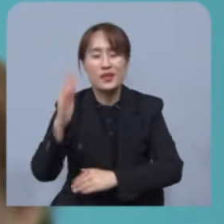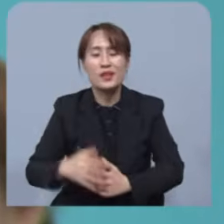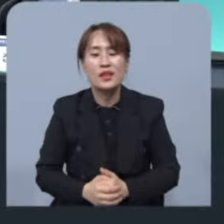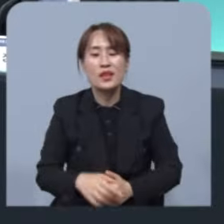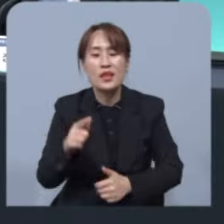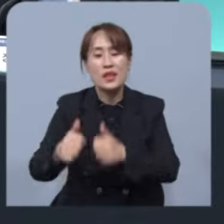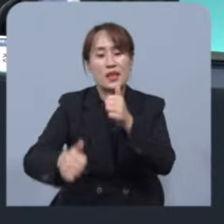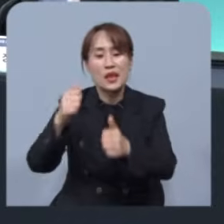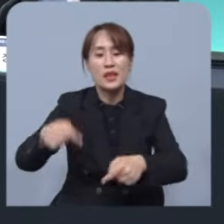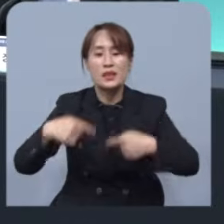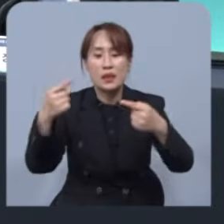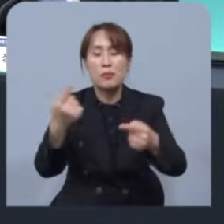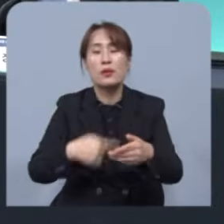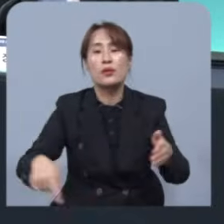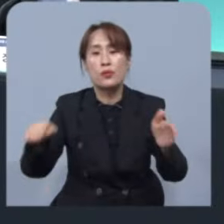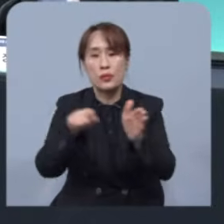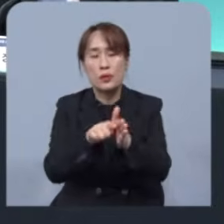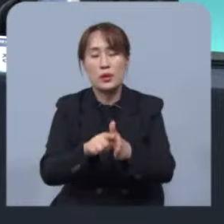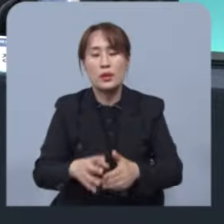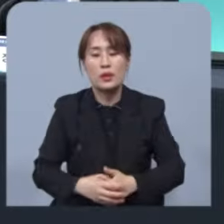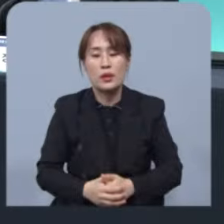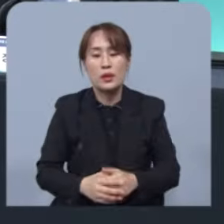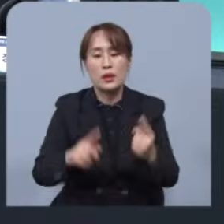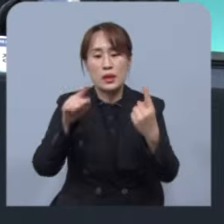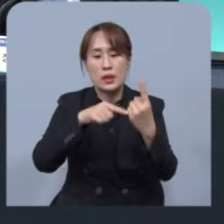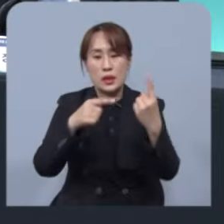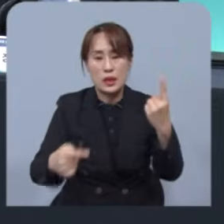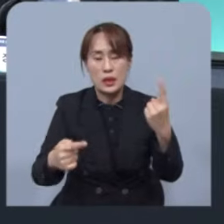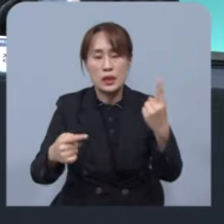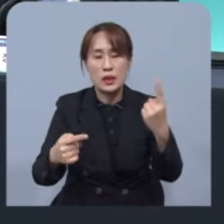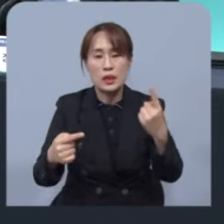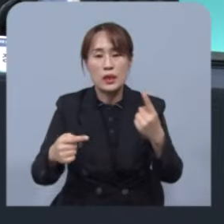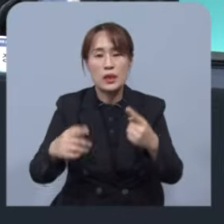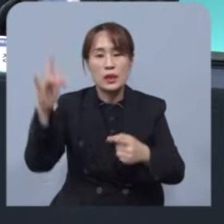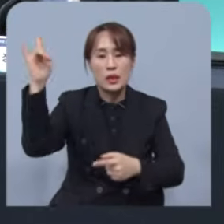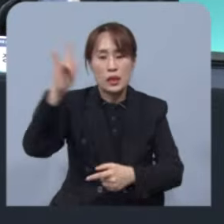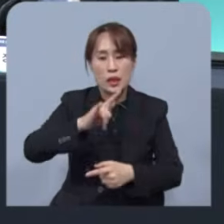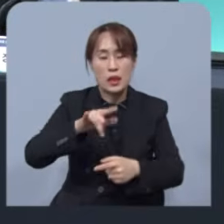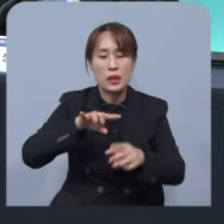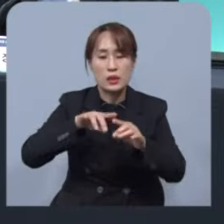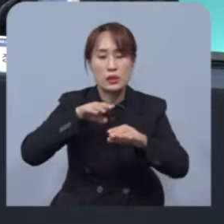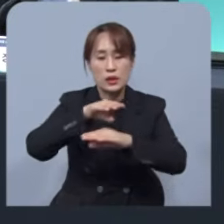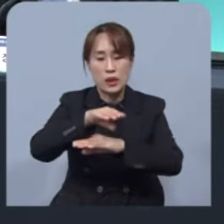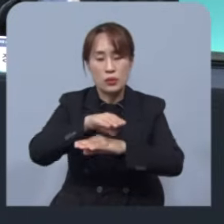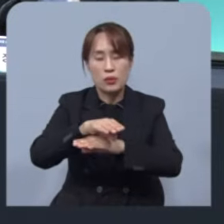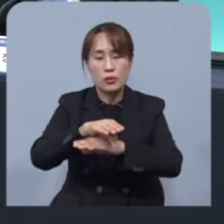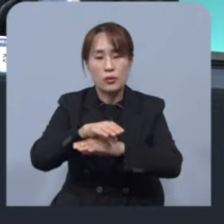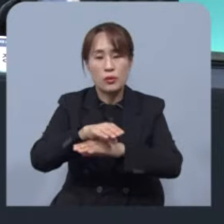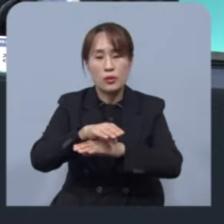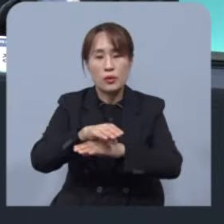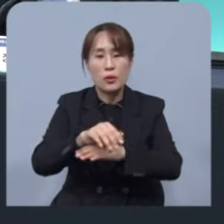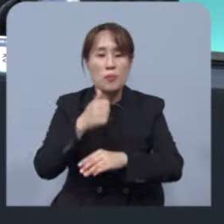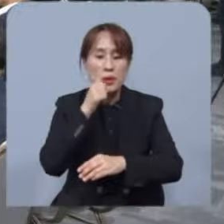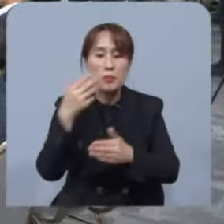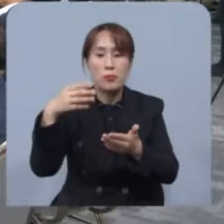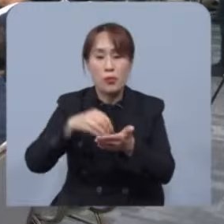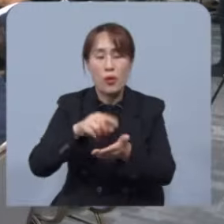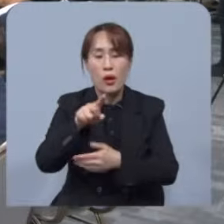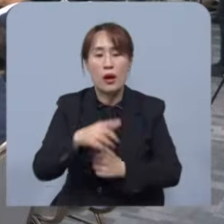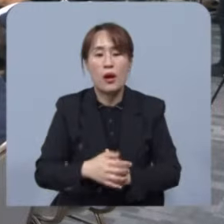이 대회에 나가기 위해서는 1인이 탑승한 태양광 전기 자동차, 전기 배터리를